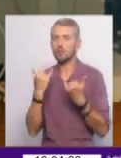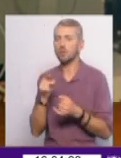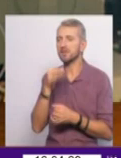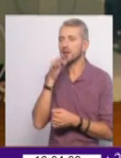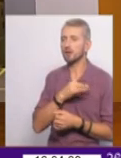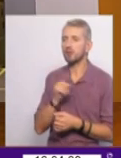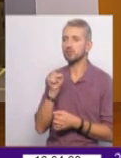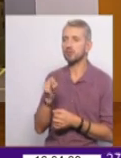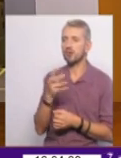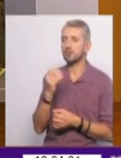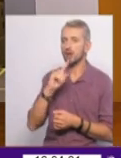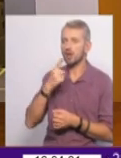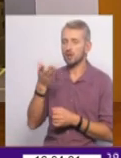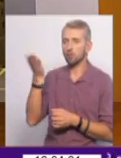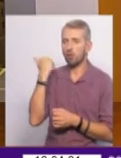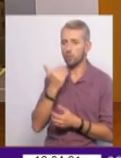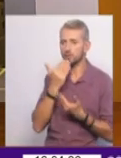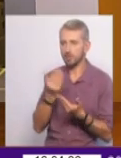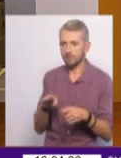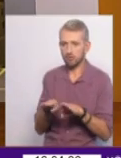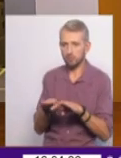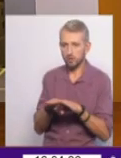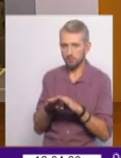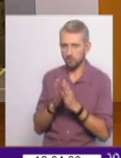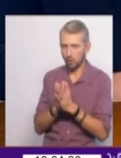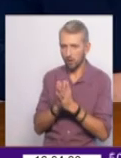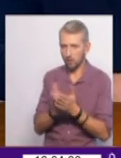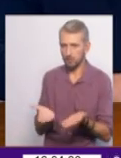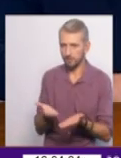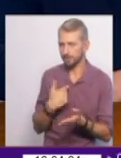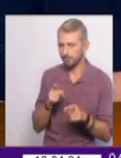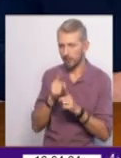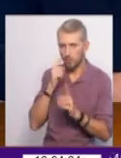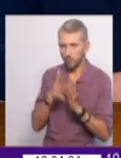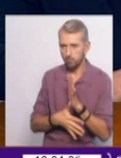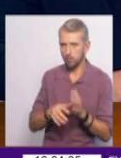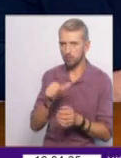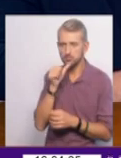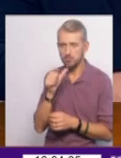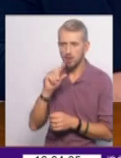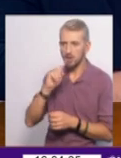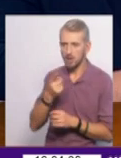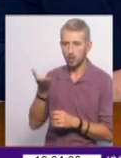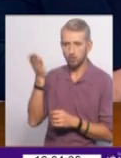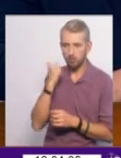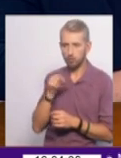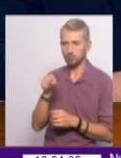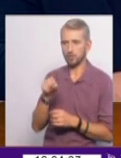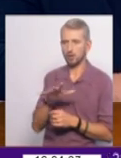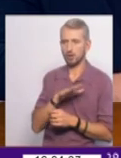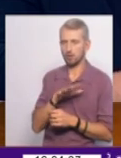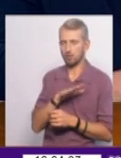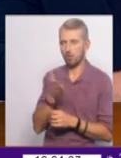зазначив, що він ще рік тому звертався з подібним проханням. Я так розумію, що рік тому у Євророконструкції було